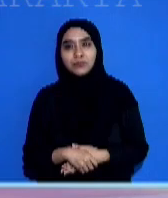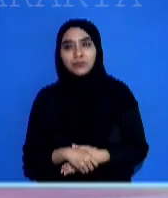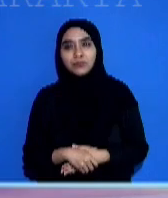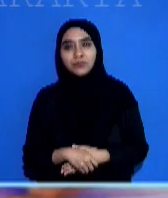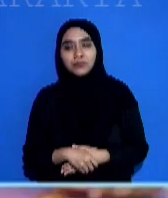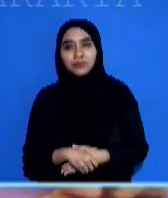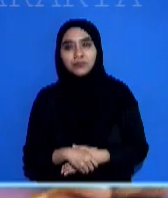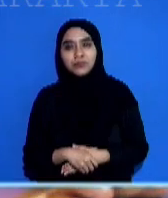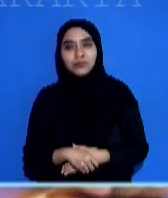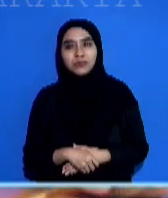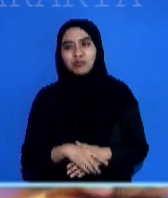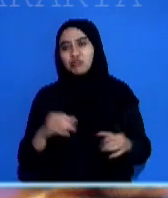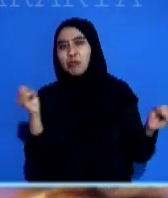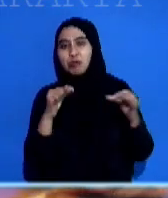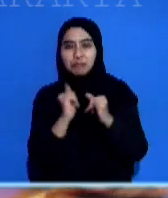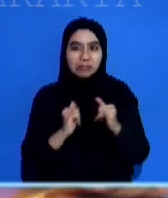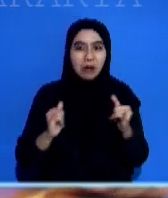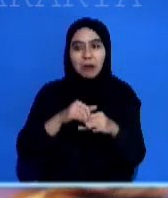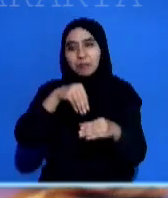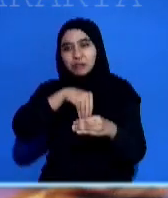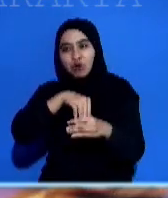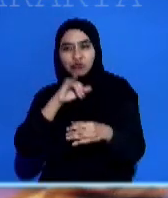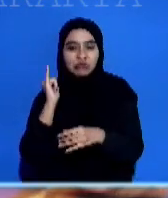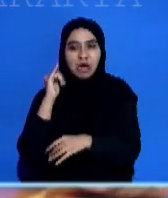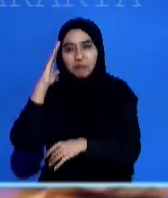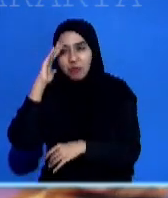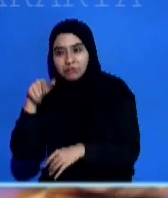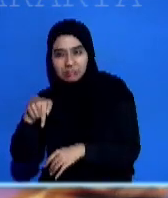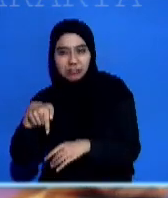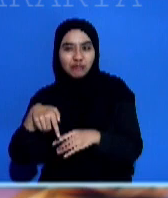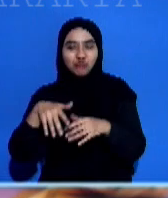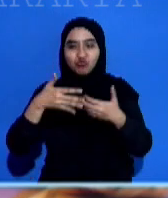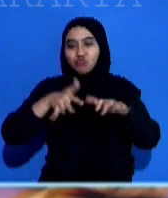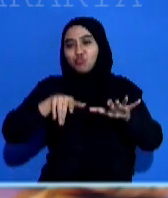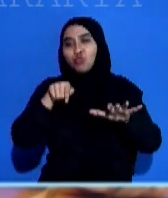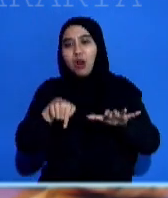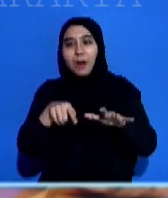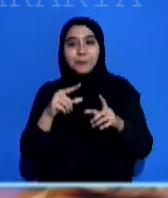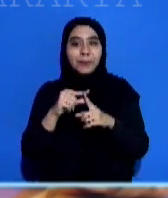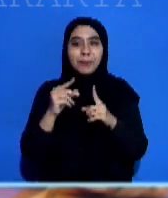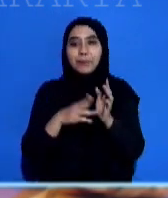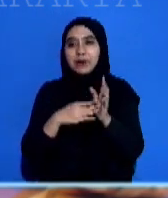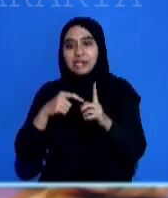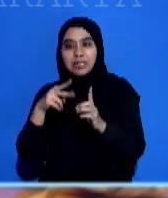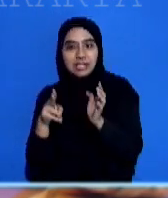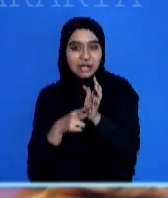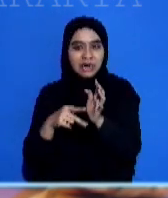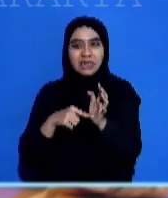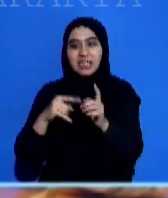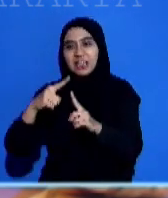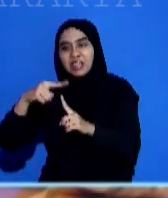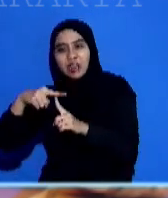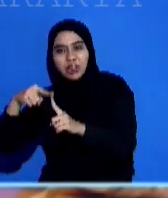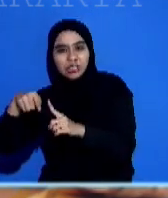setelah menggelar dialog bersama kpudy dan poldady perhimpunan mahasiswa Indonesia timur permaintid melakukan deklarasi Pemilu damai